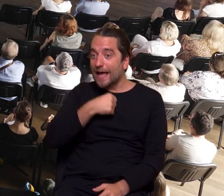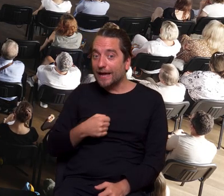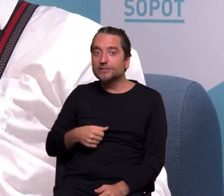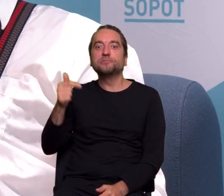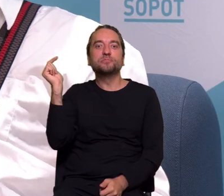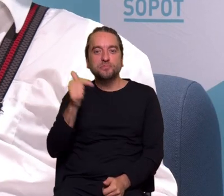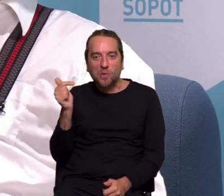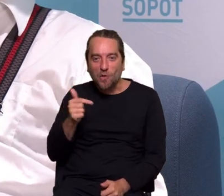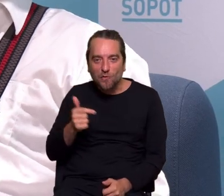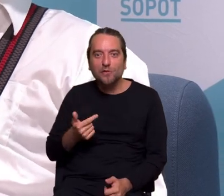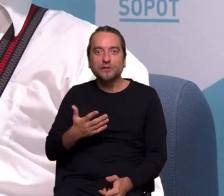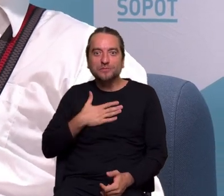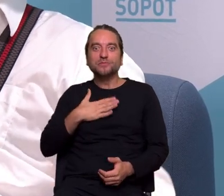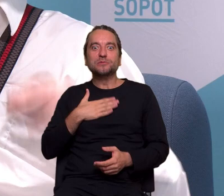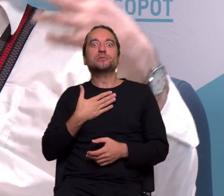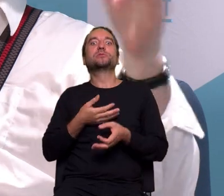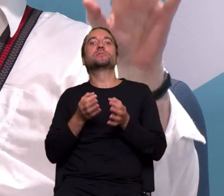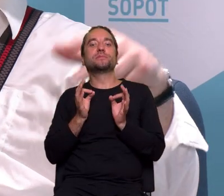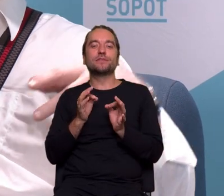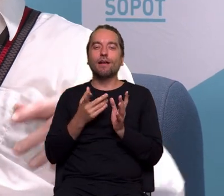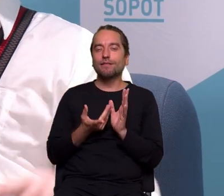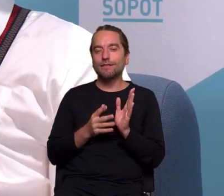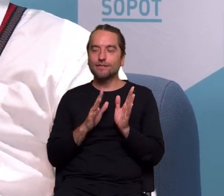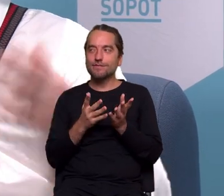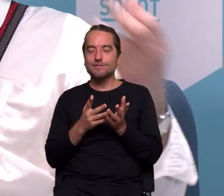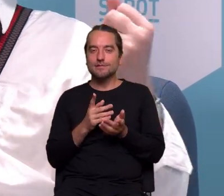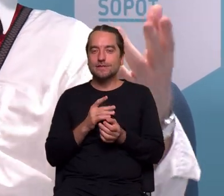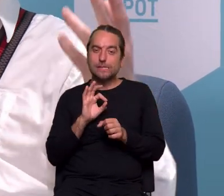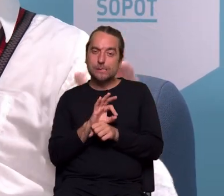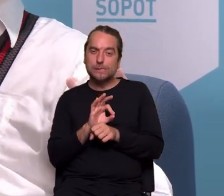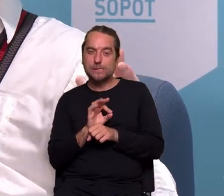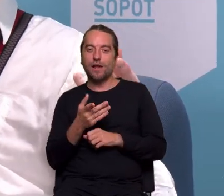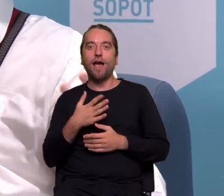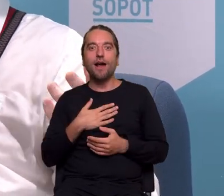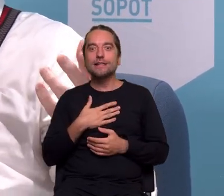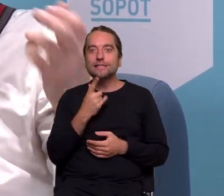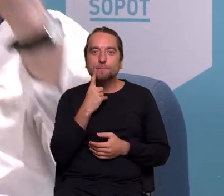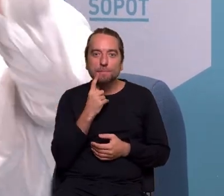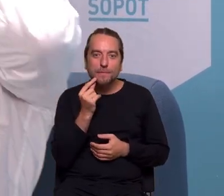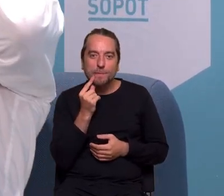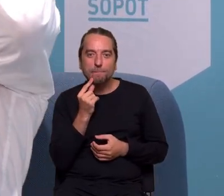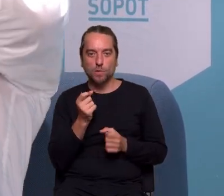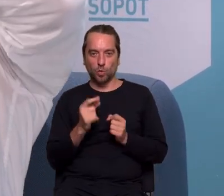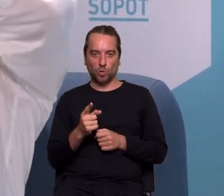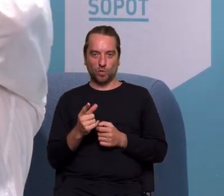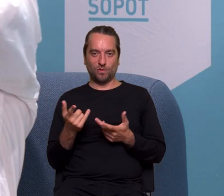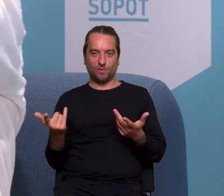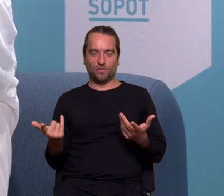tej jadowitej mieszanki, bo to jest dość jadowita mieszanka, ale on ma jakiś smak. Tak, wspaniałe.